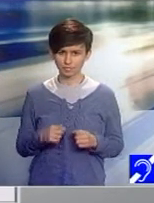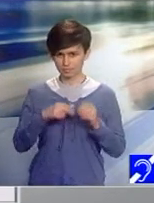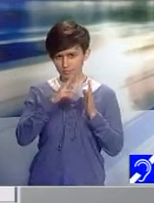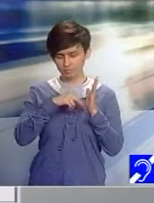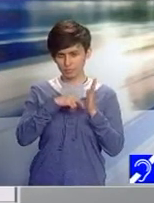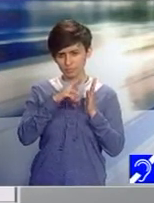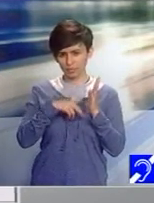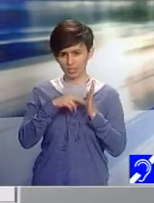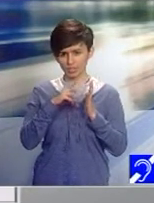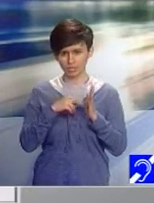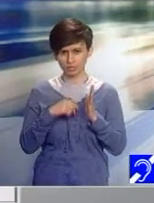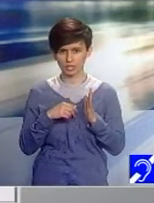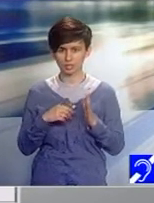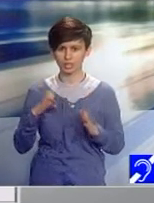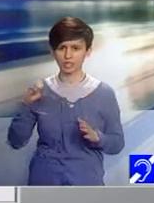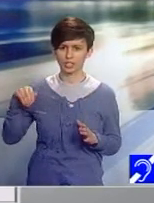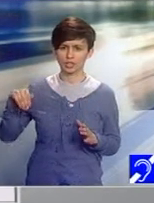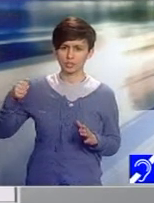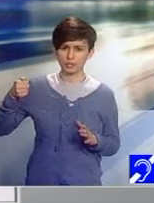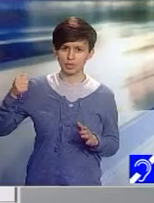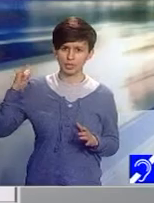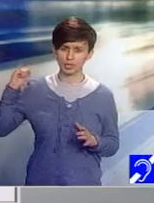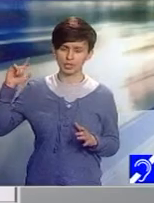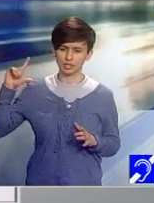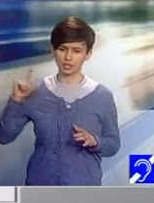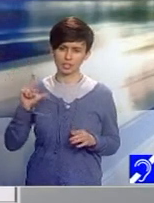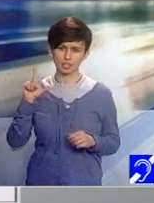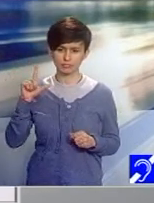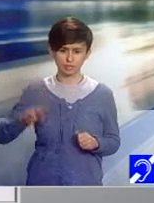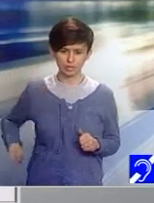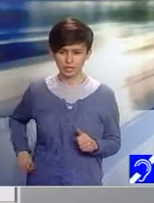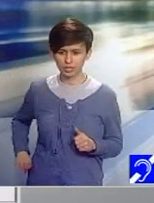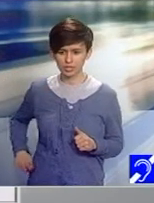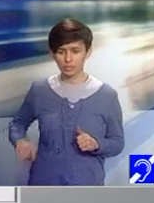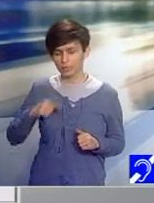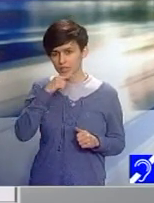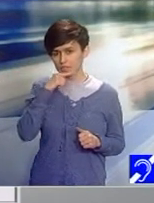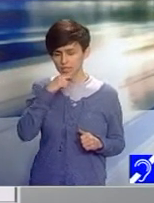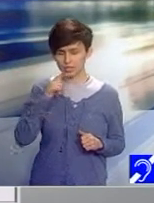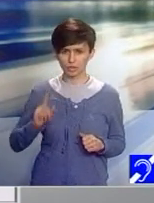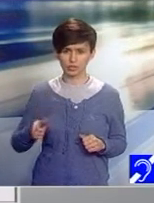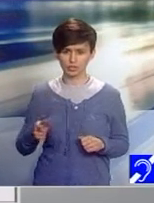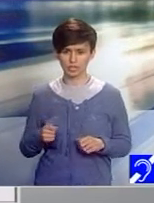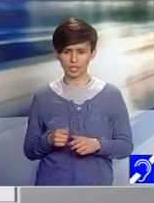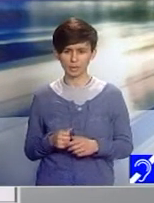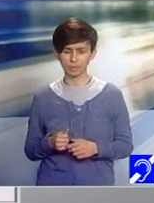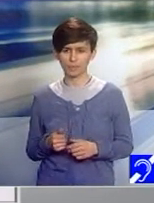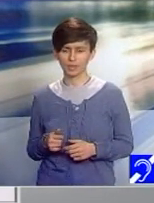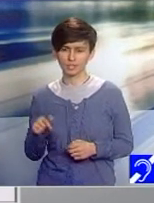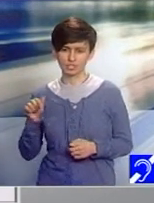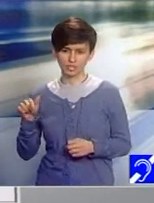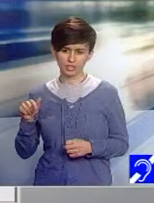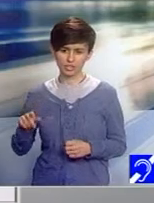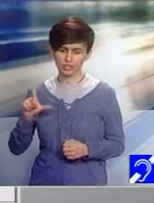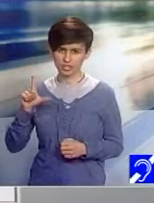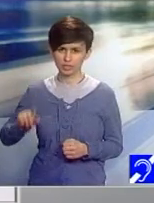picturi în email a două doamne originale din Moscova, Anastasia Avdovchina, care a mai